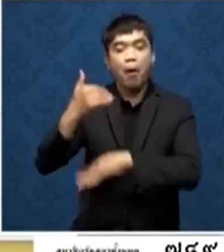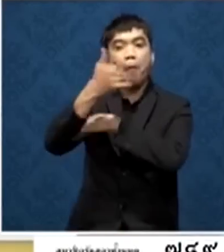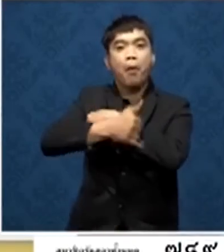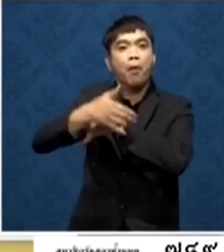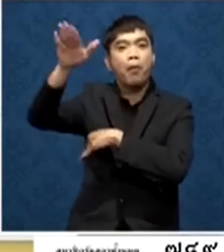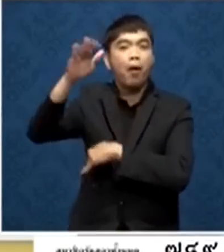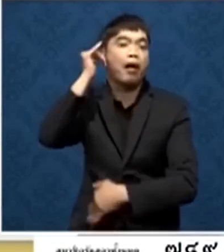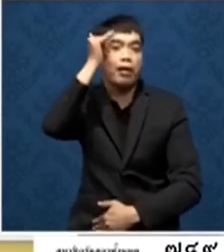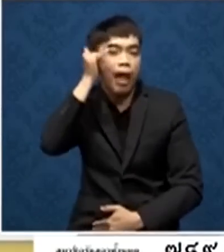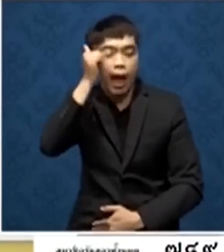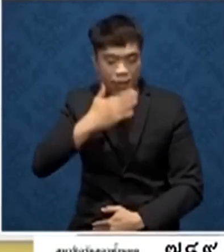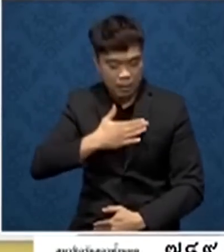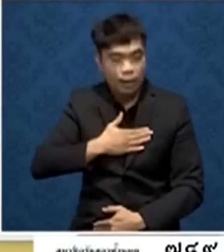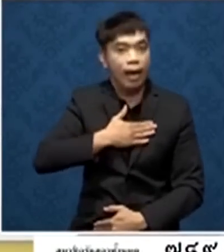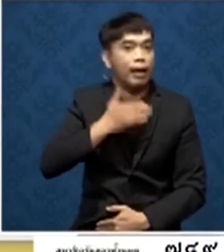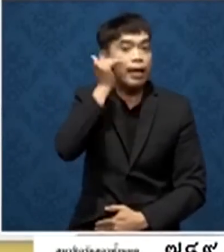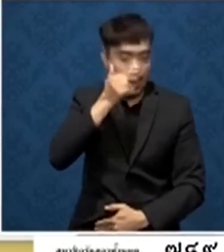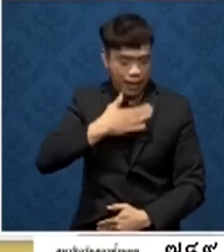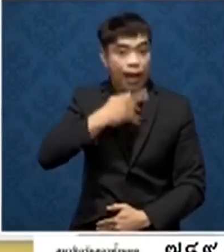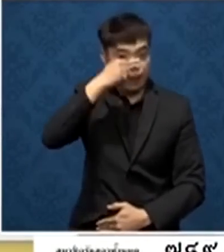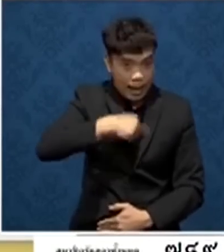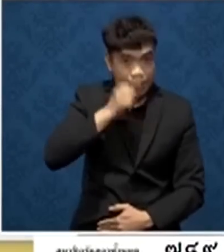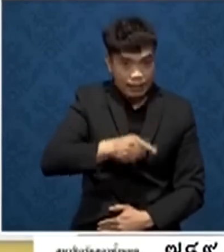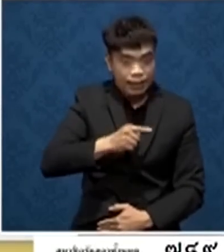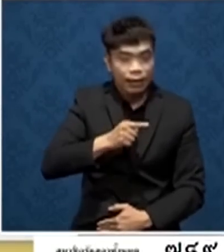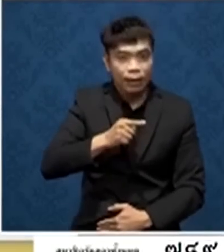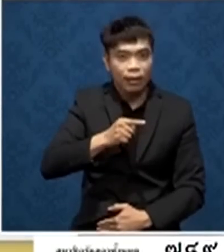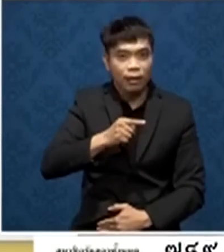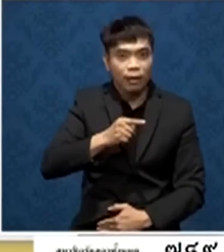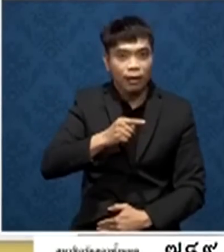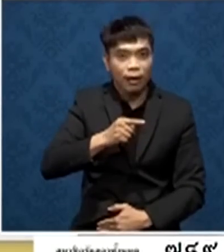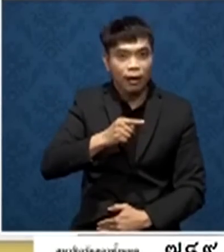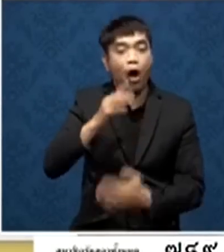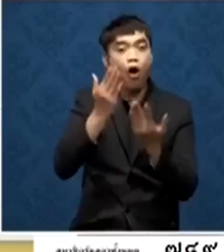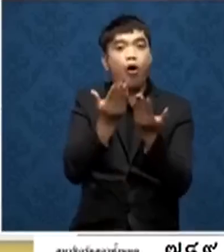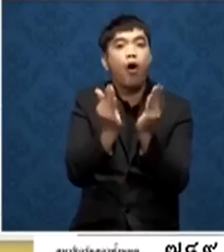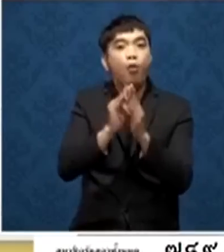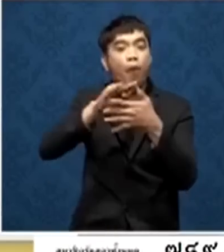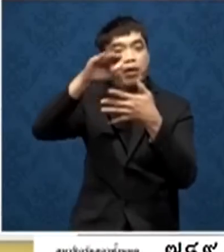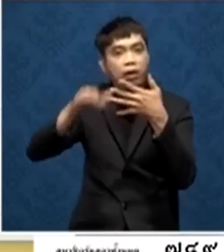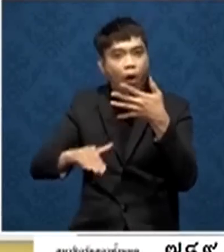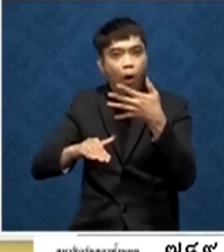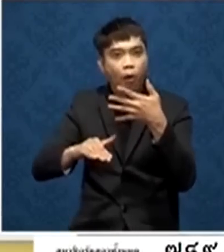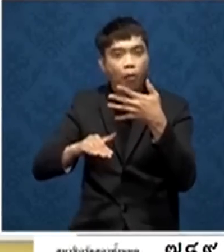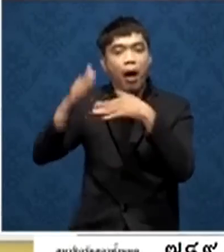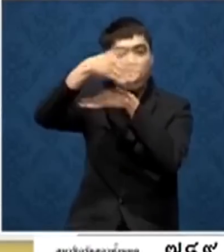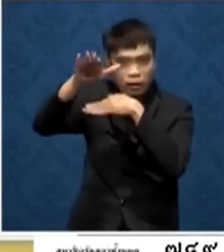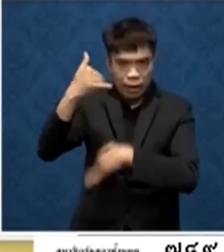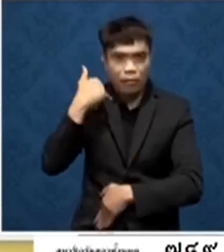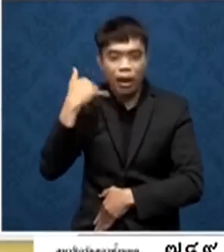อย่าให้ผมไทยแท้ย่าผมไถเชื้อสายมอญมานี่ไม่มี